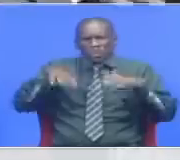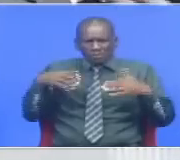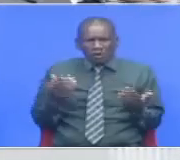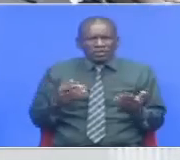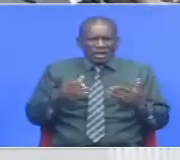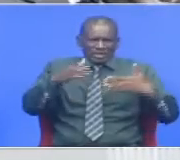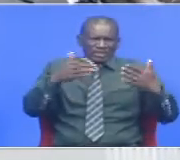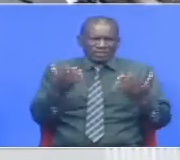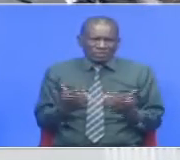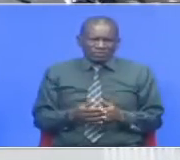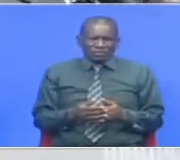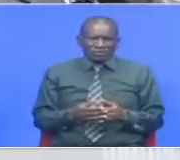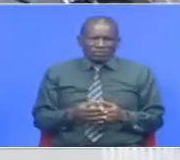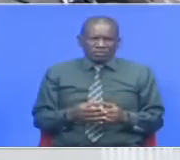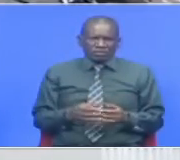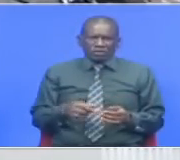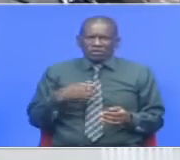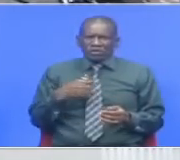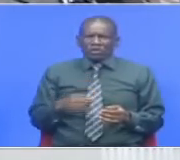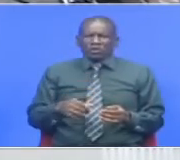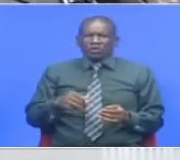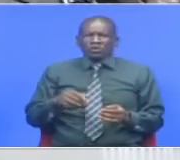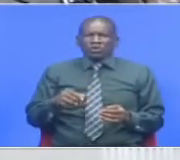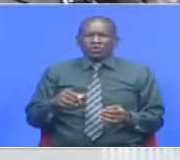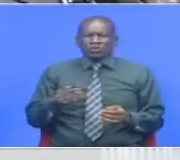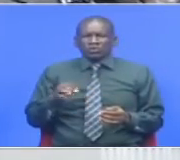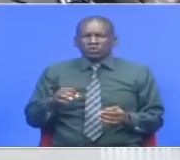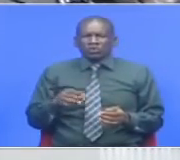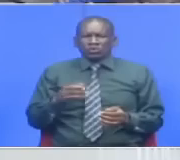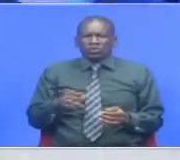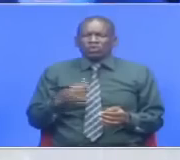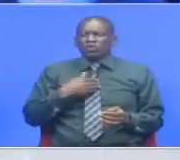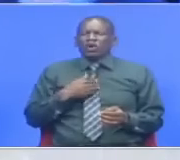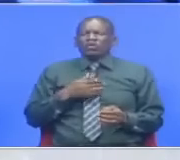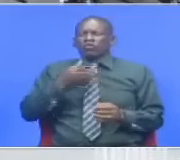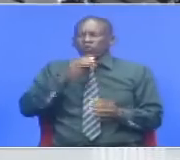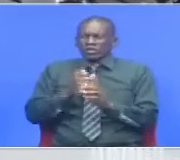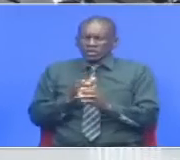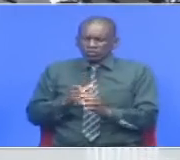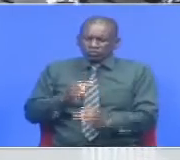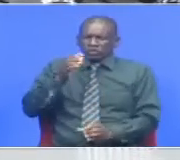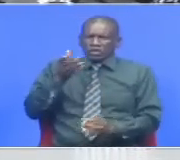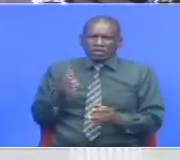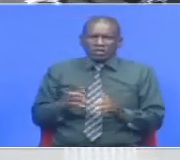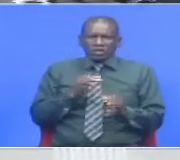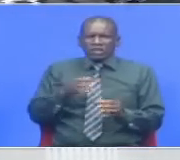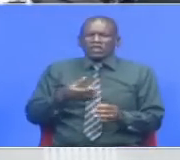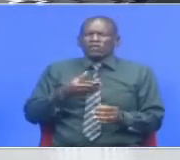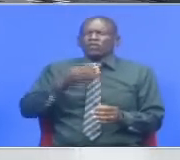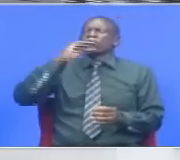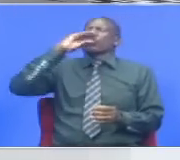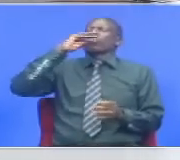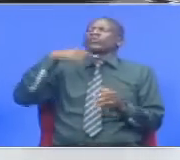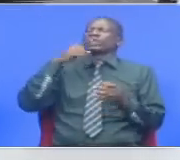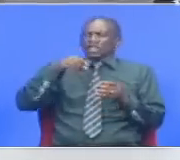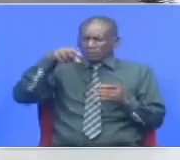illustration? Nani ana chupa ya maji? William, tumsikize ama tuache? Sikizeni. If you did this and you say bottoms